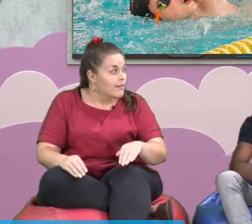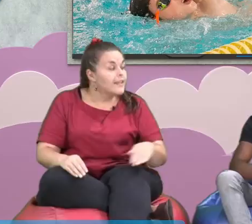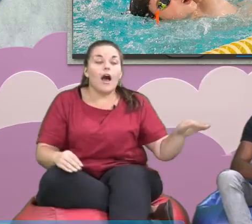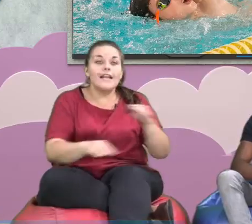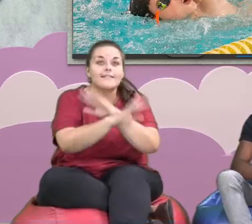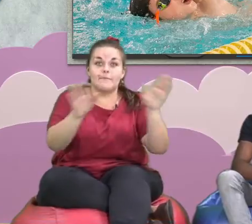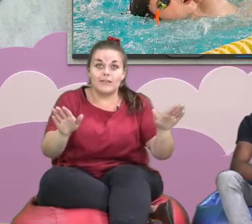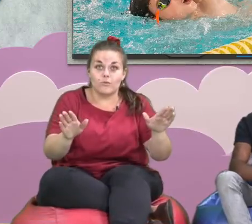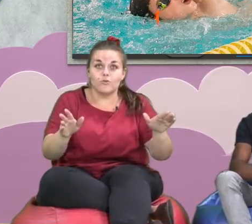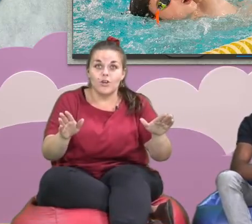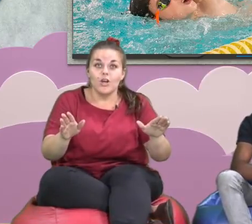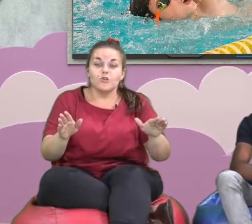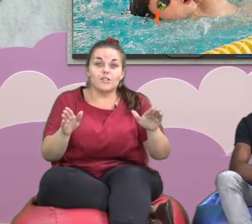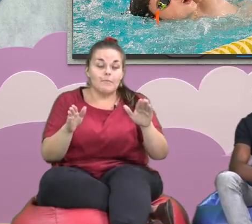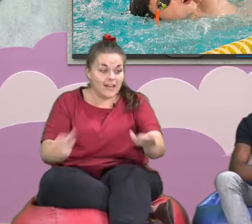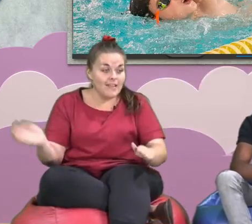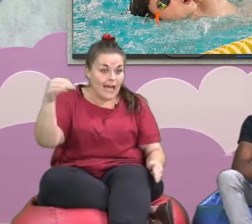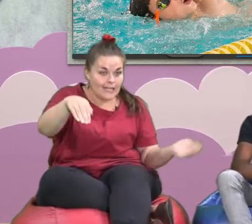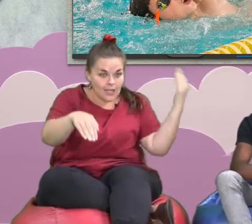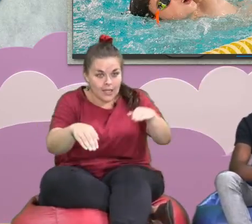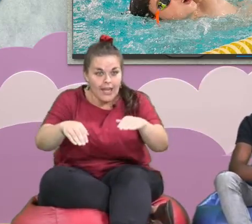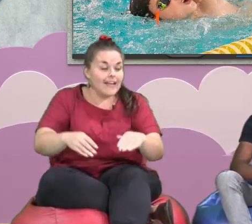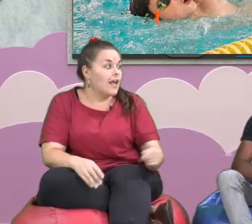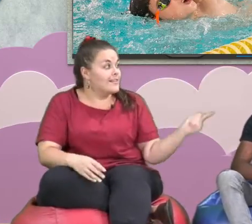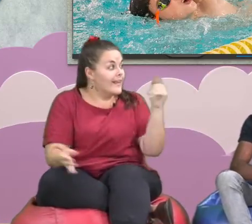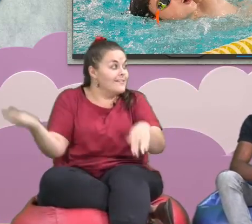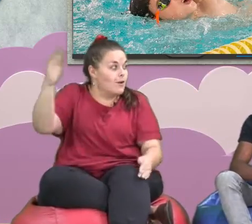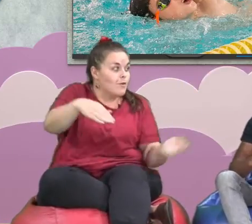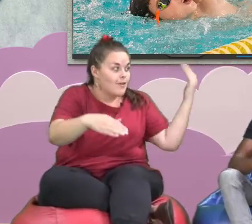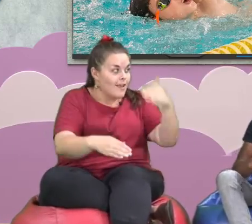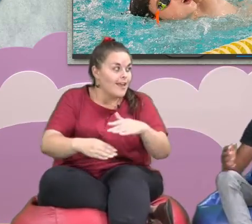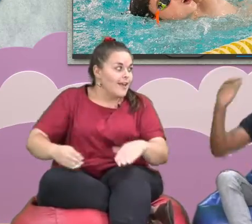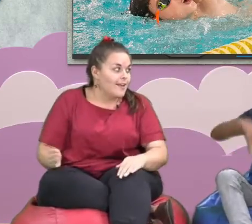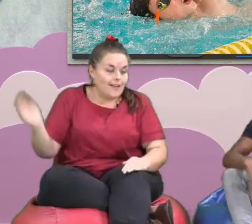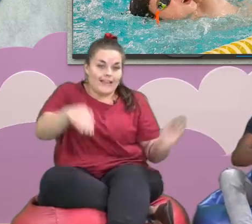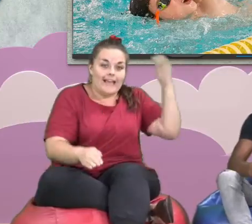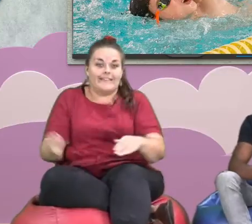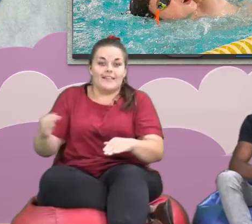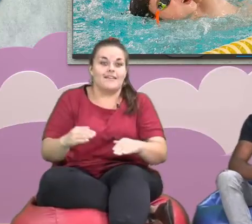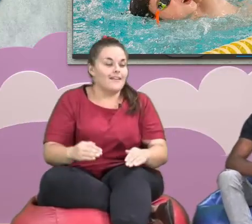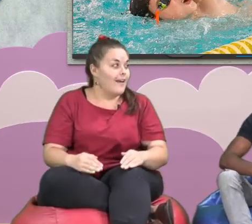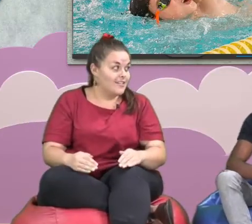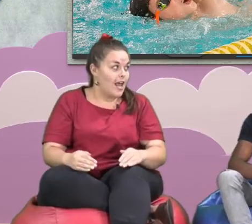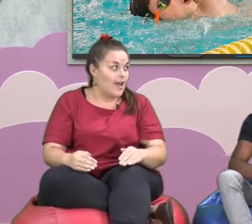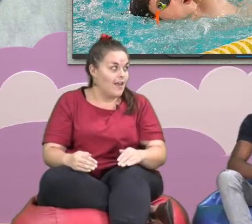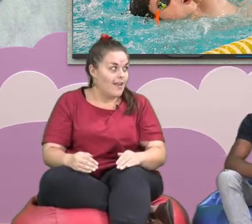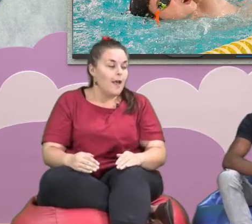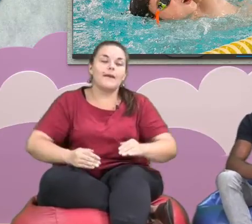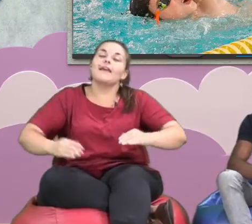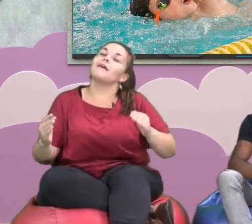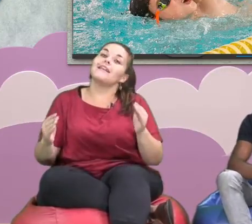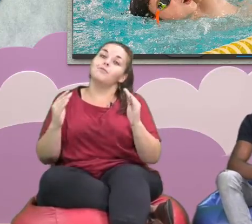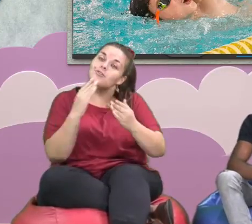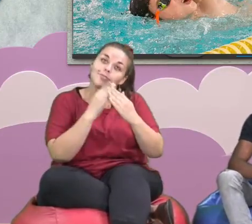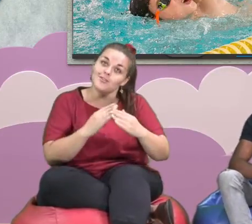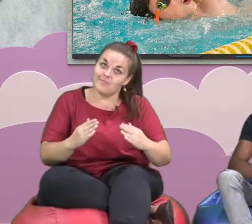remix ons. Ja, alles remix ons. Ja. So ons gaan begin met Jannie. Ja. En dan is dit Enzo. Ja, en dan is dit Marisa. Yes. Okay. Is jy reg? Ek is reg.